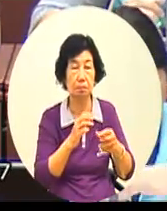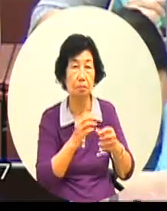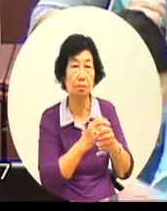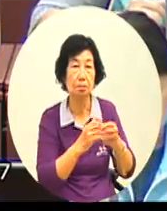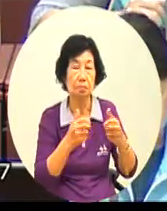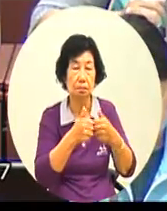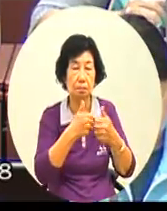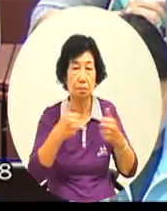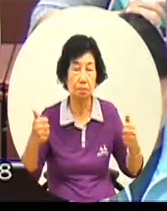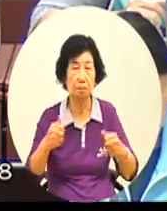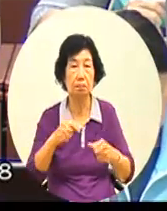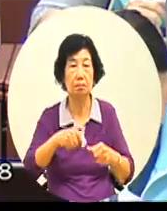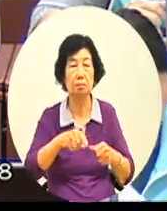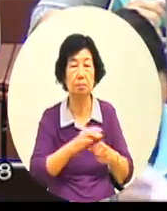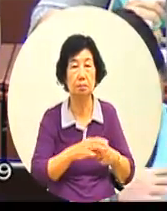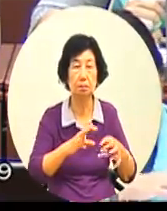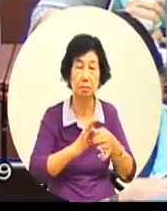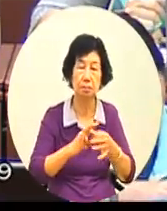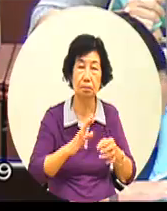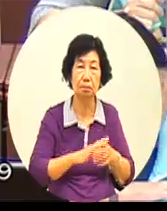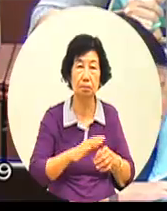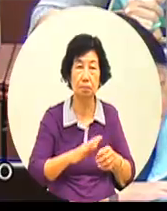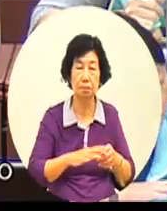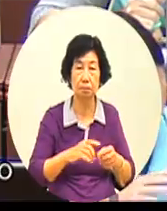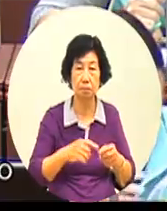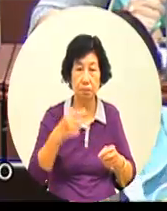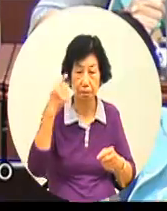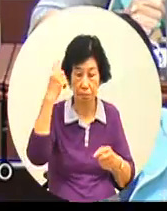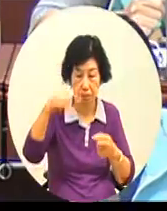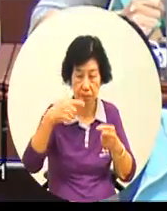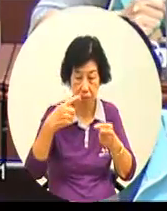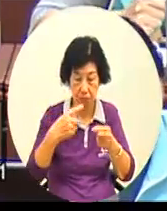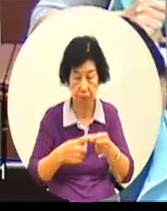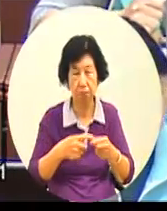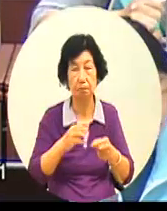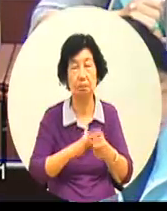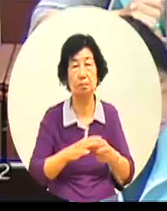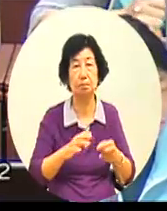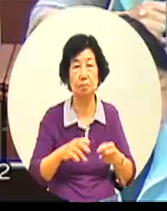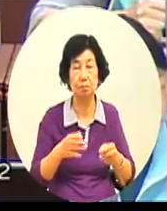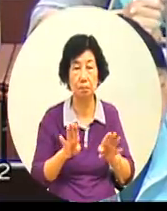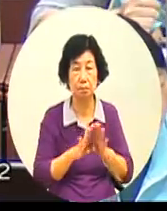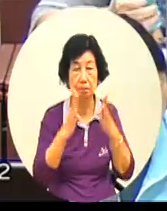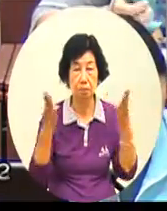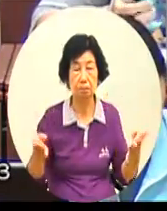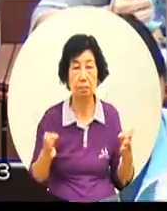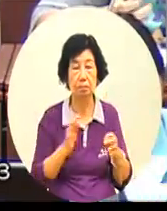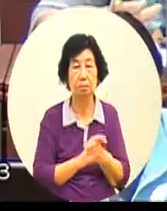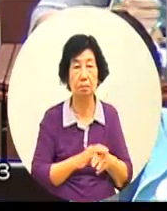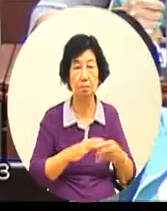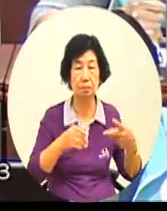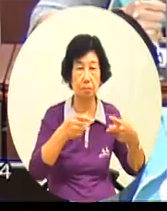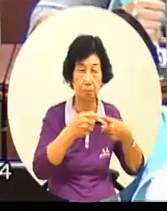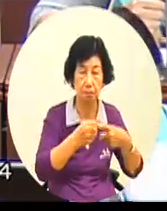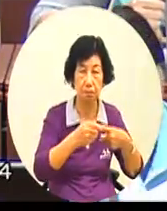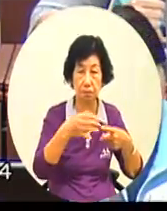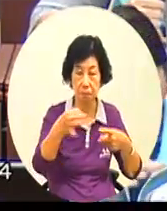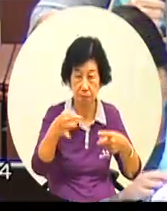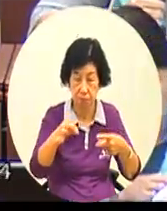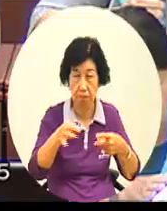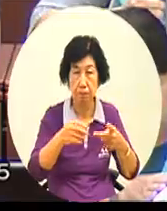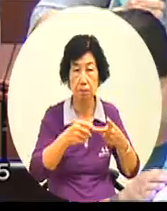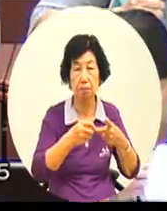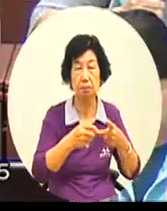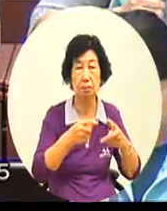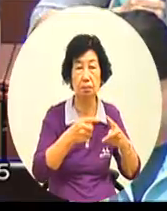要上路，最重要的重点哈、哦、有三个，一个就是 经费的部分，再来就是人力的部分，再来是我们